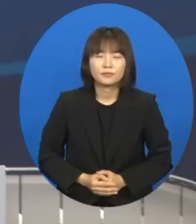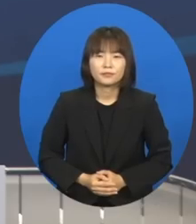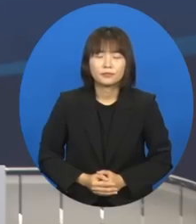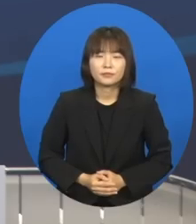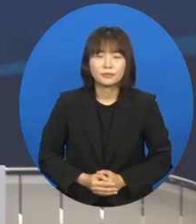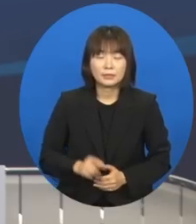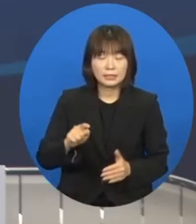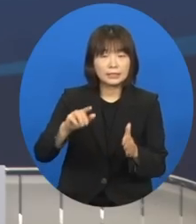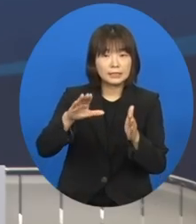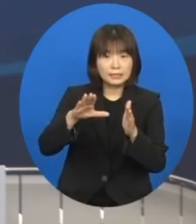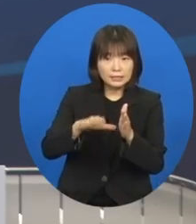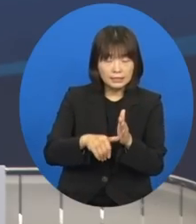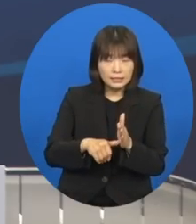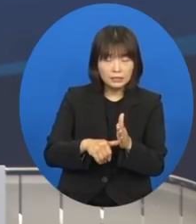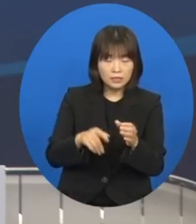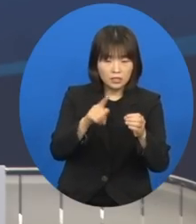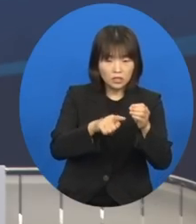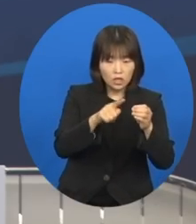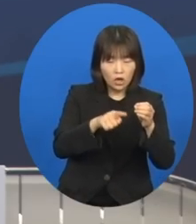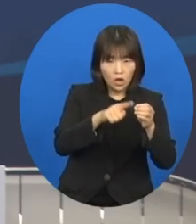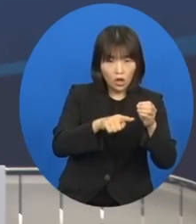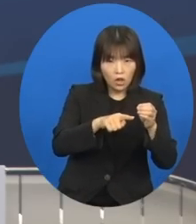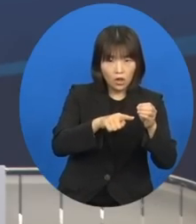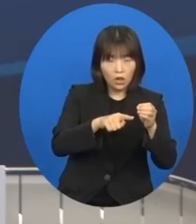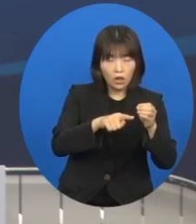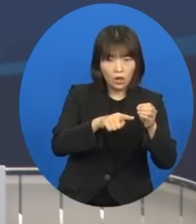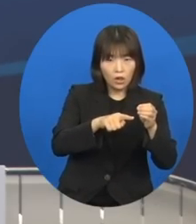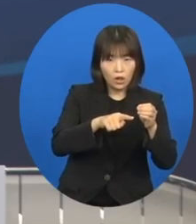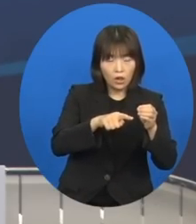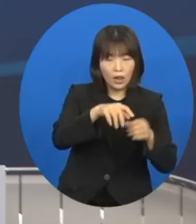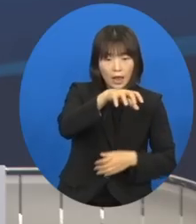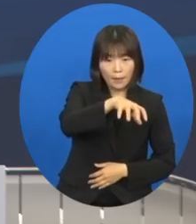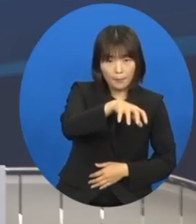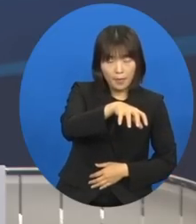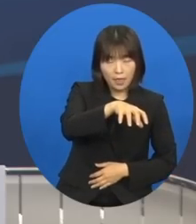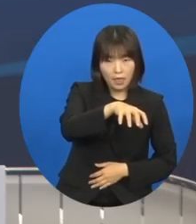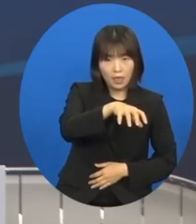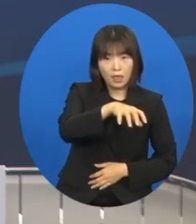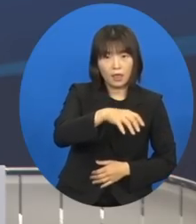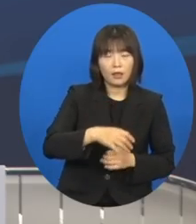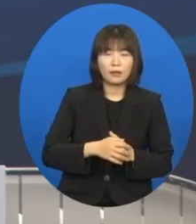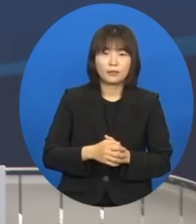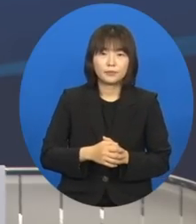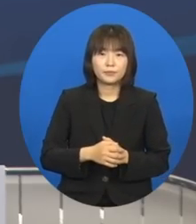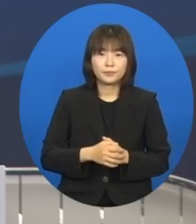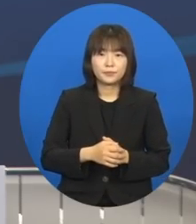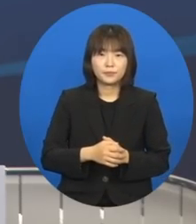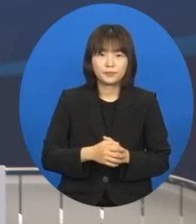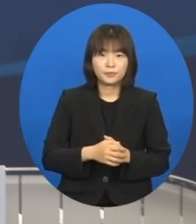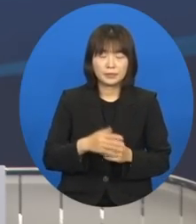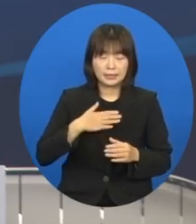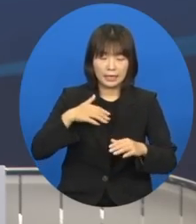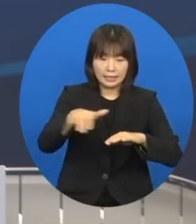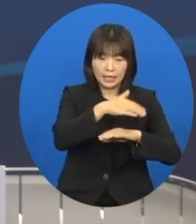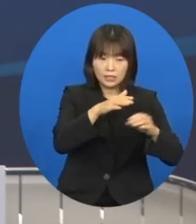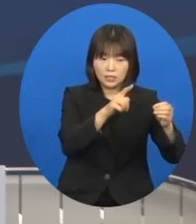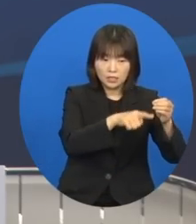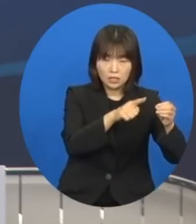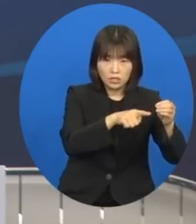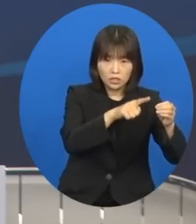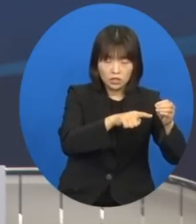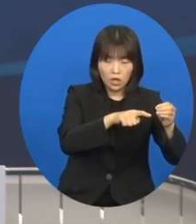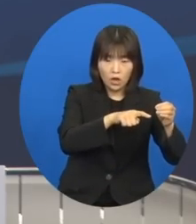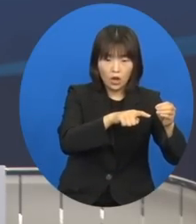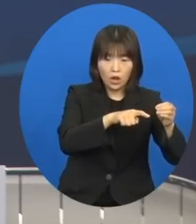제가 그때 절 앞에 제가 살던 집이 제가 다니던 절 사찰 앞에 아파트에 살고